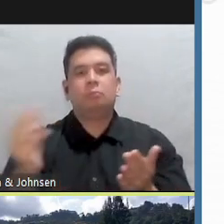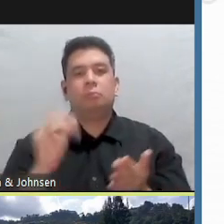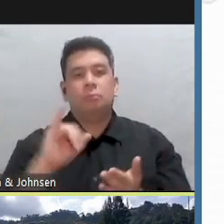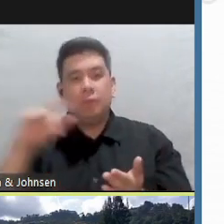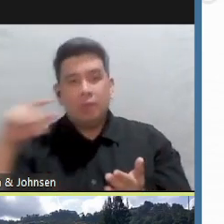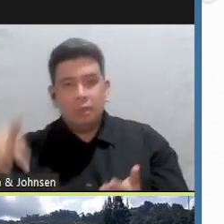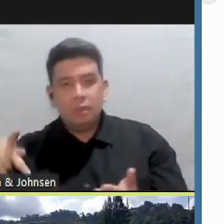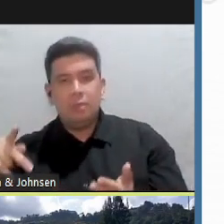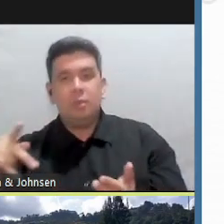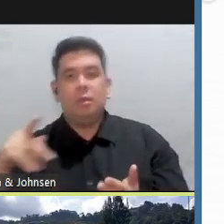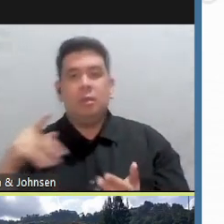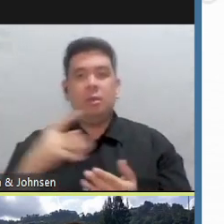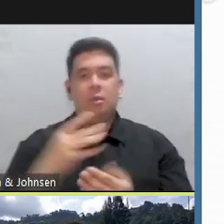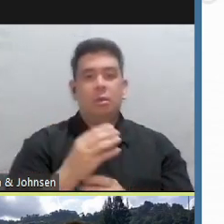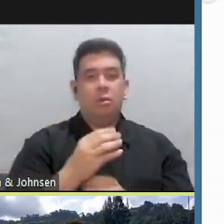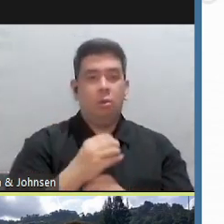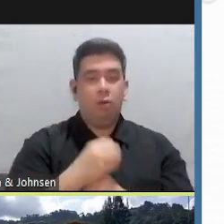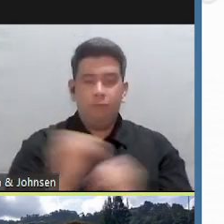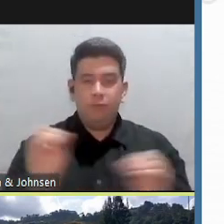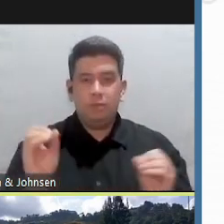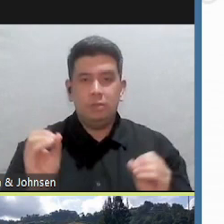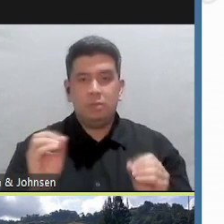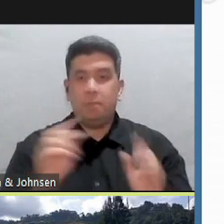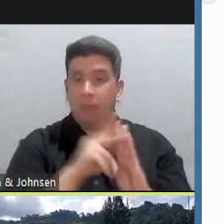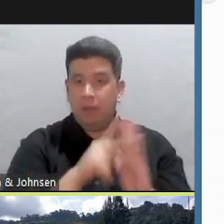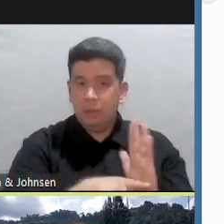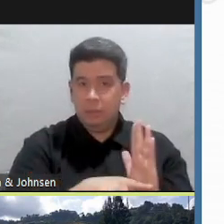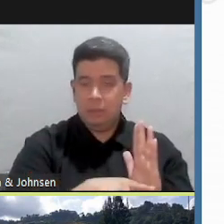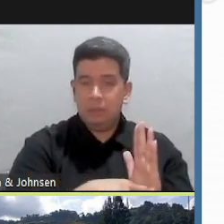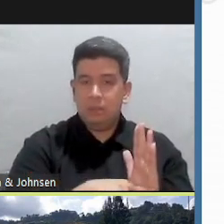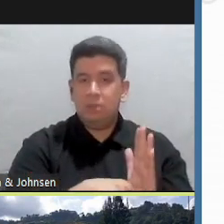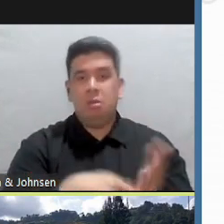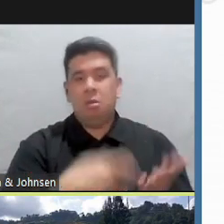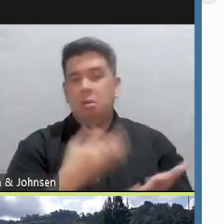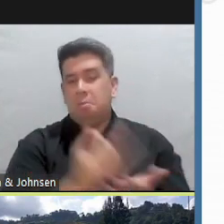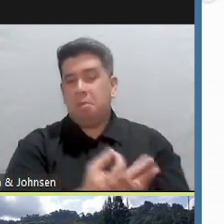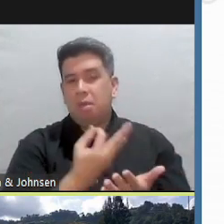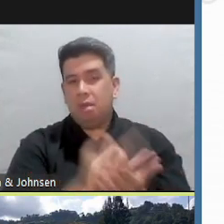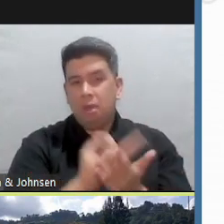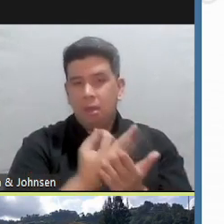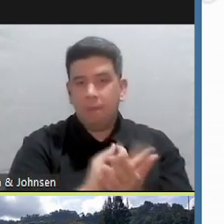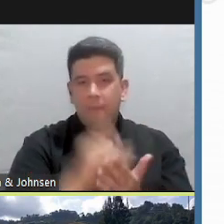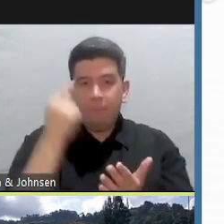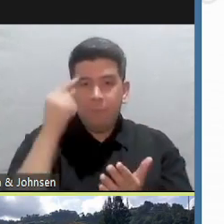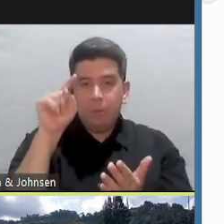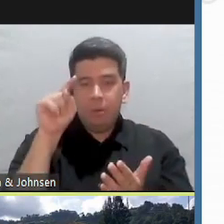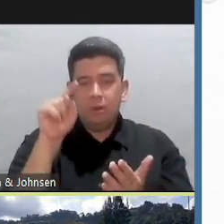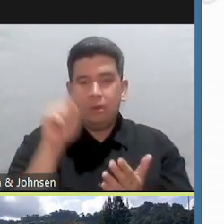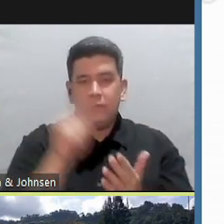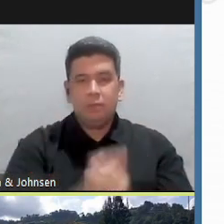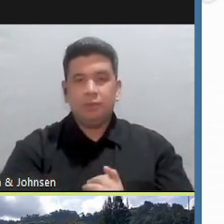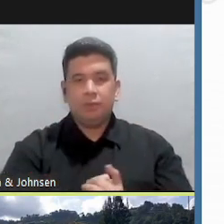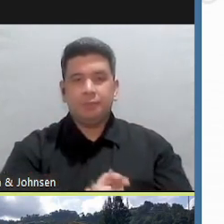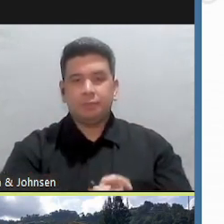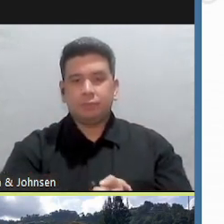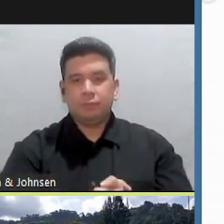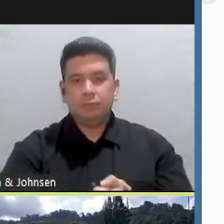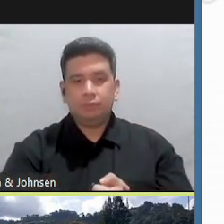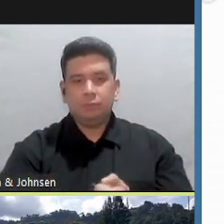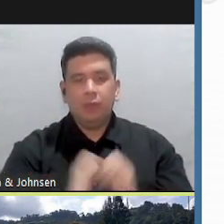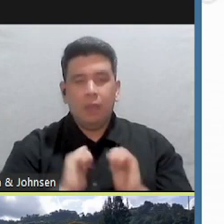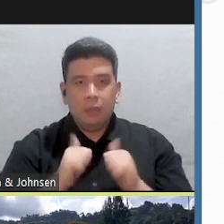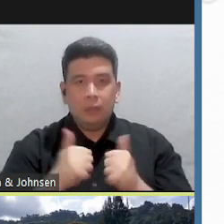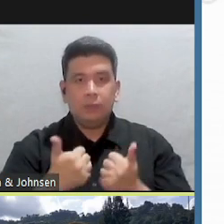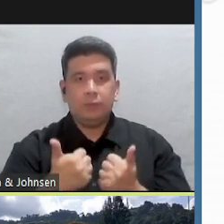EPSEO, nagkaroon ng policy tungkol sa funding, anong wika ang gagamitin, paano mag-hire ng teachers,